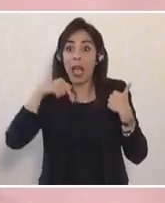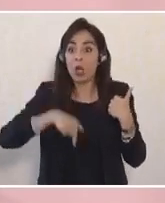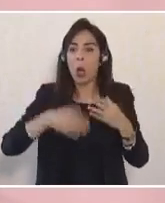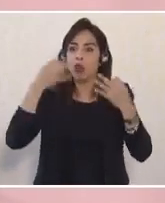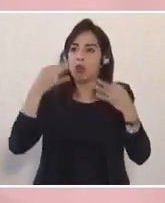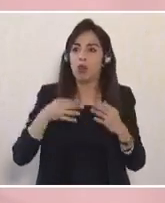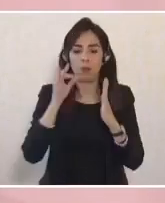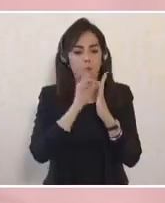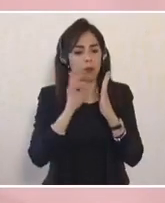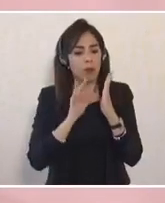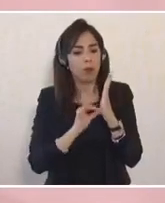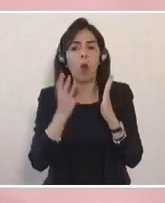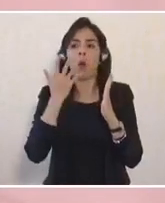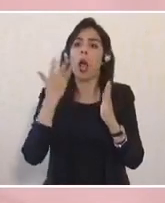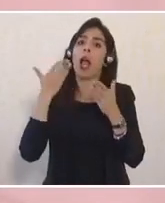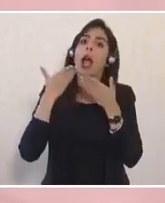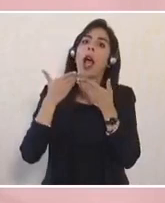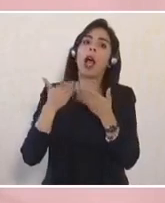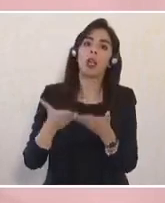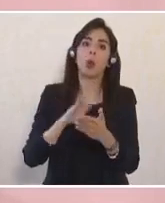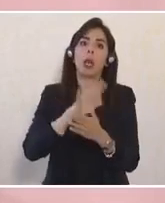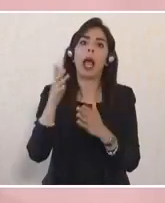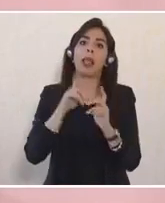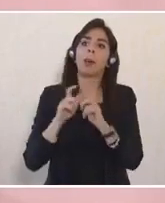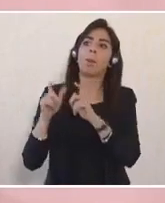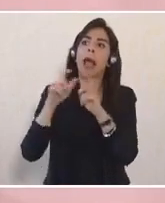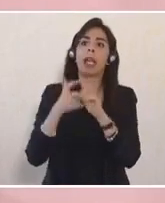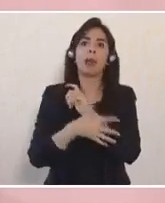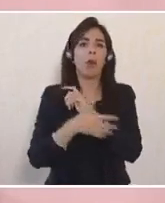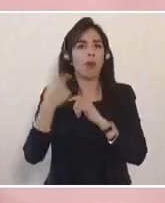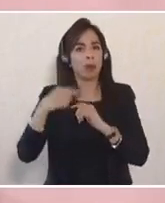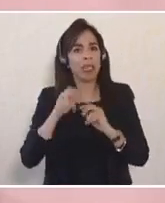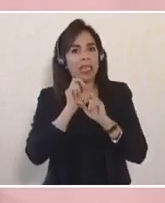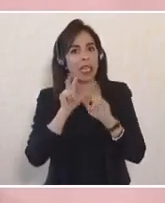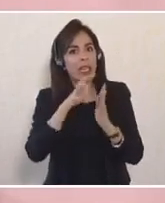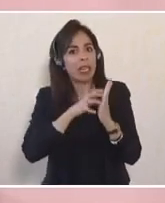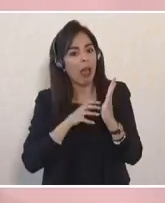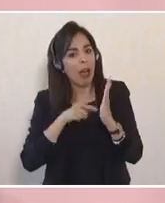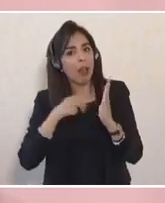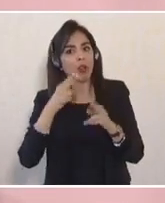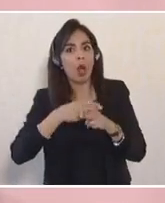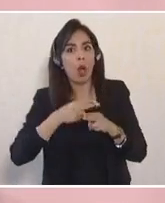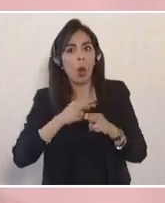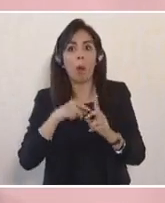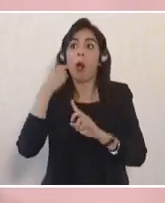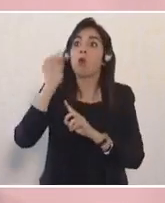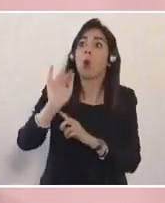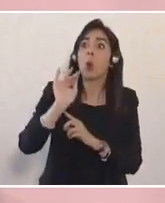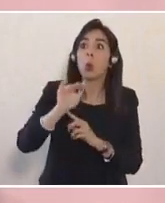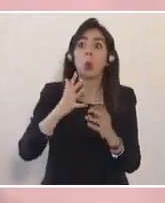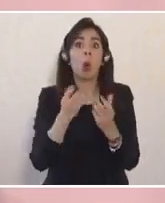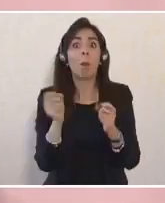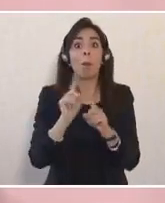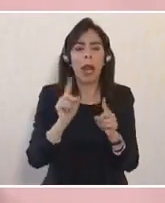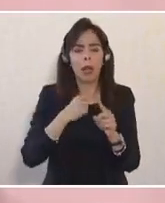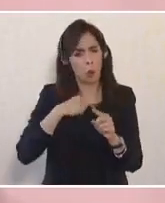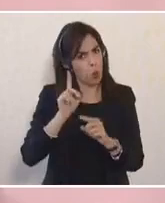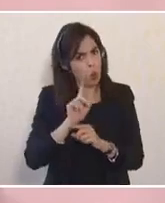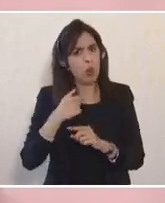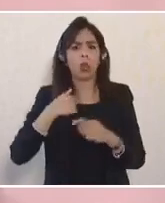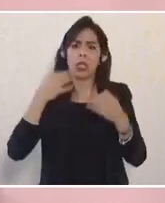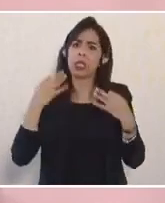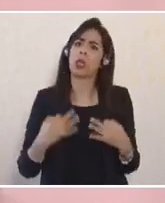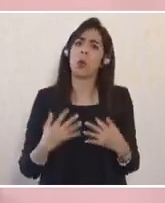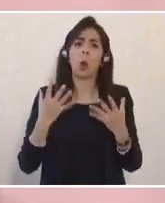aiuto ai paesi poveri in questa dichiarazione di Roma verranno mantenuti, ma è molto